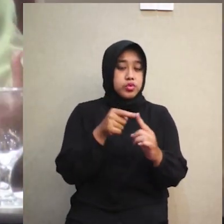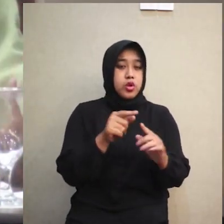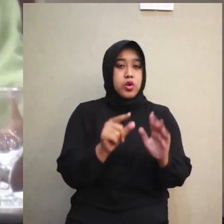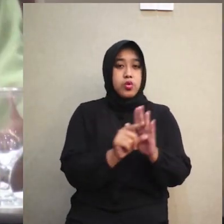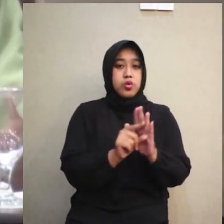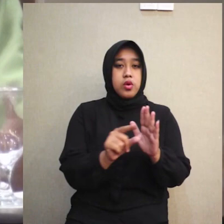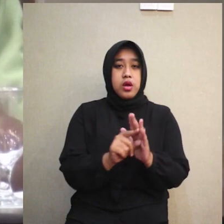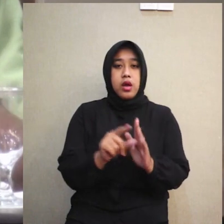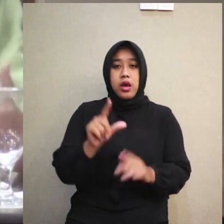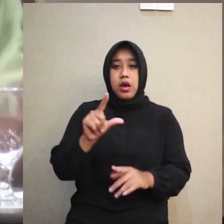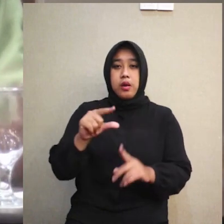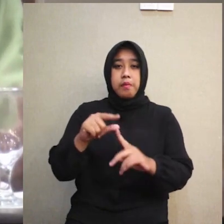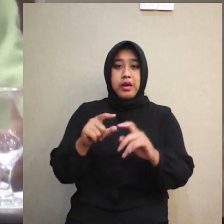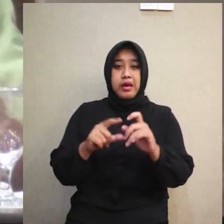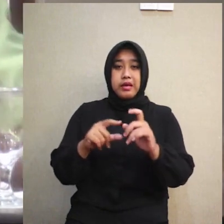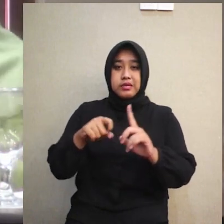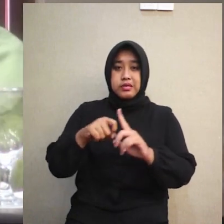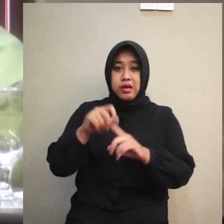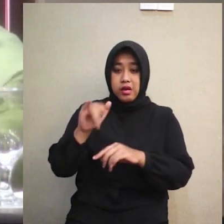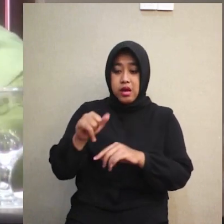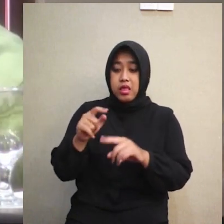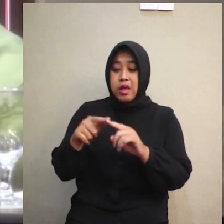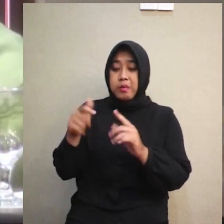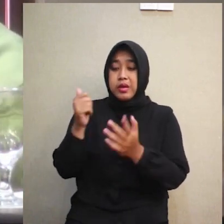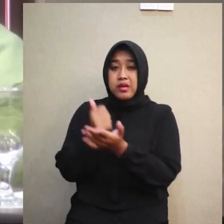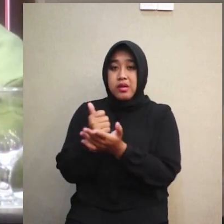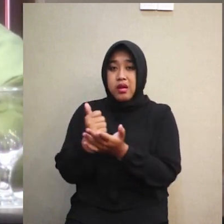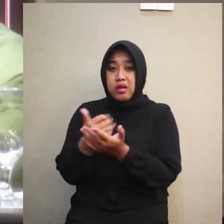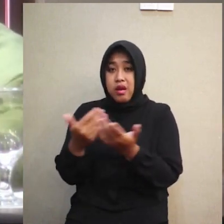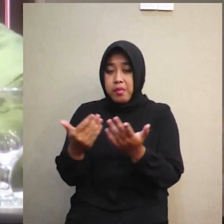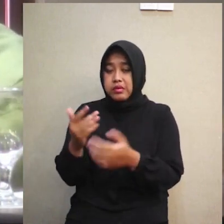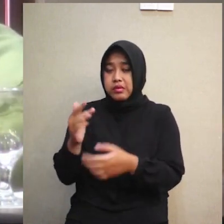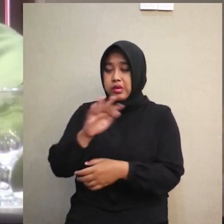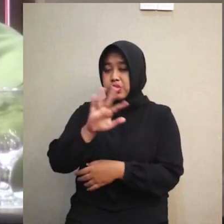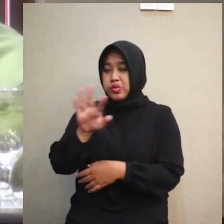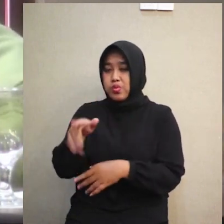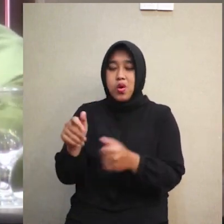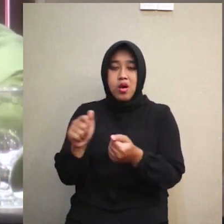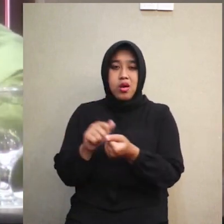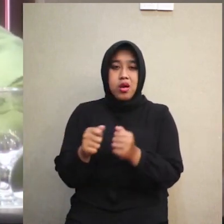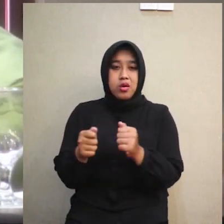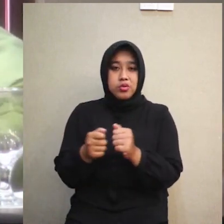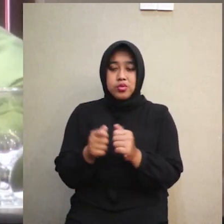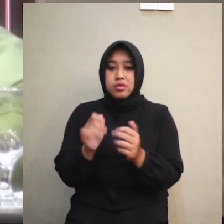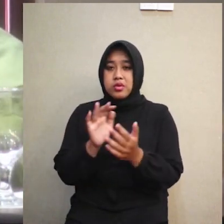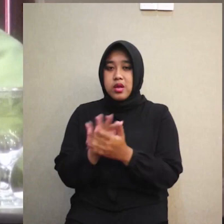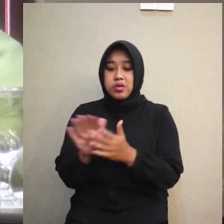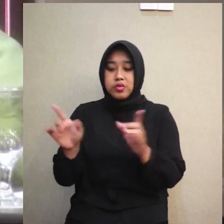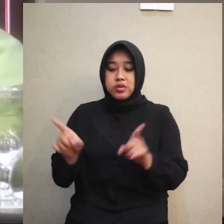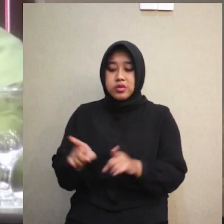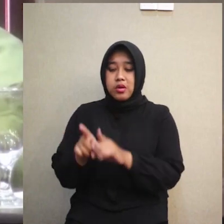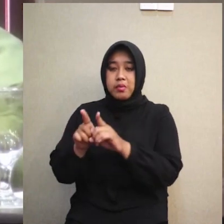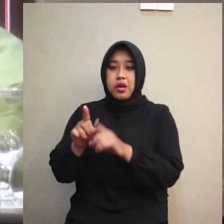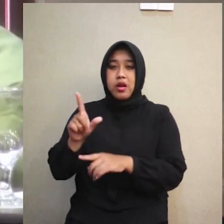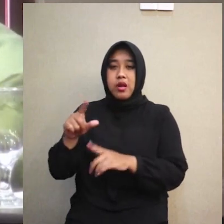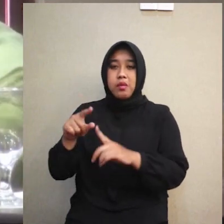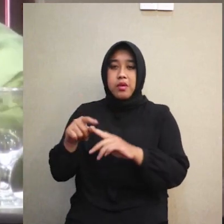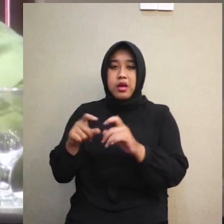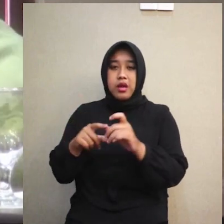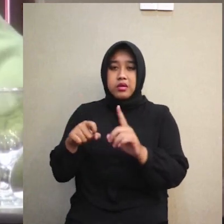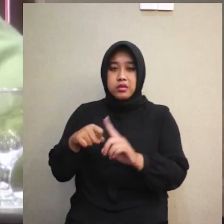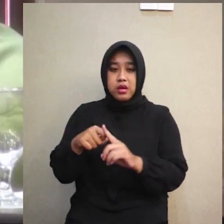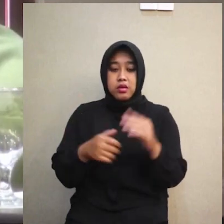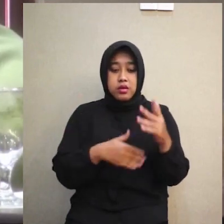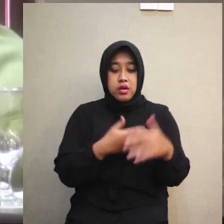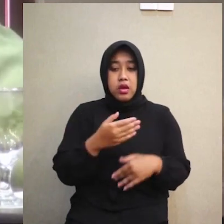ke lpsk Tapi pada dasarnya tidak semua kasus kemudian akan didampingi oleh lpsk kemudian lpsk